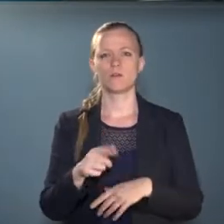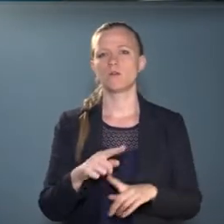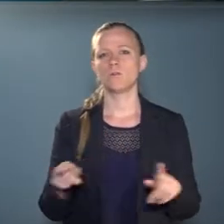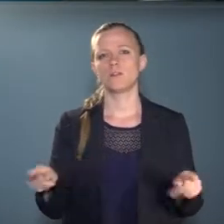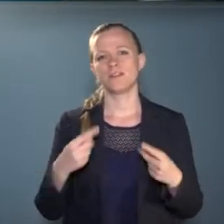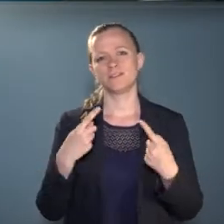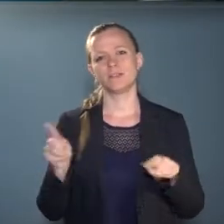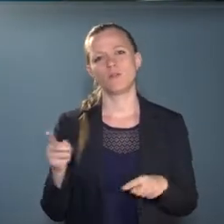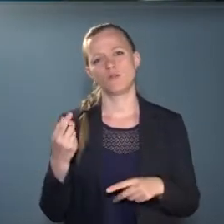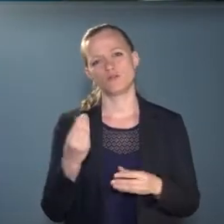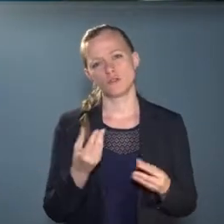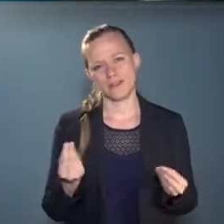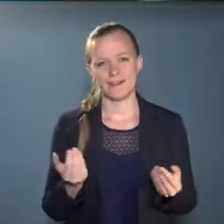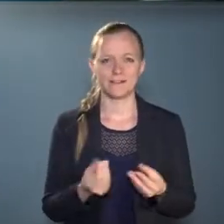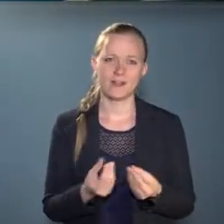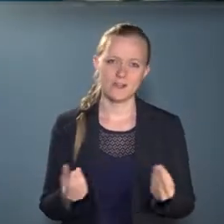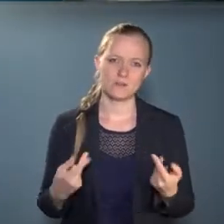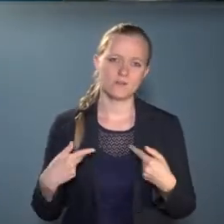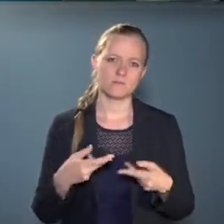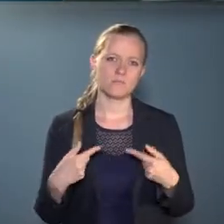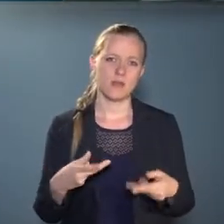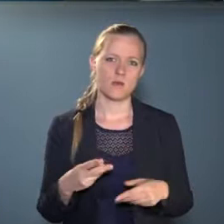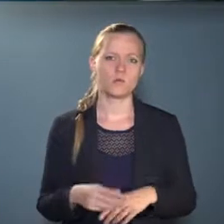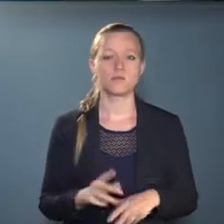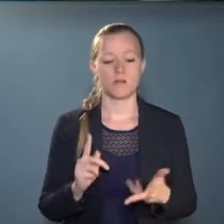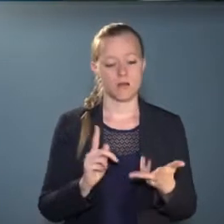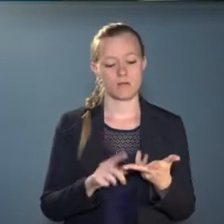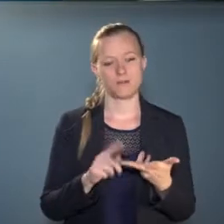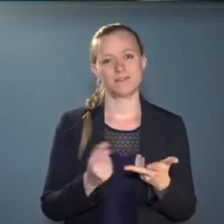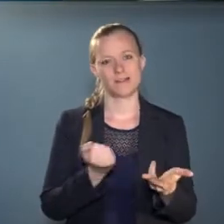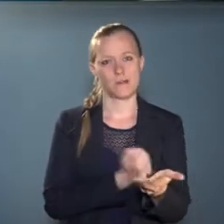tiltott tárgyaknak, eszközöknek a behozatala, és a harmadik pedig a